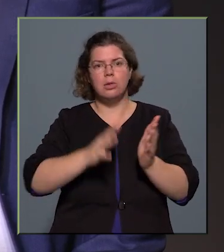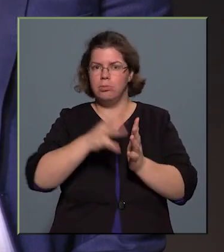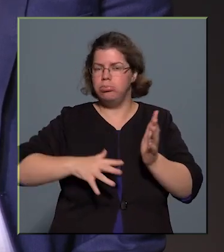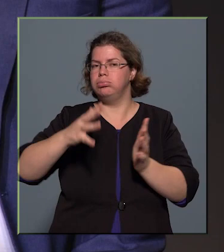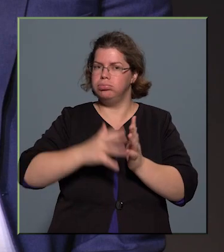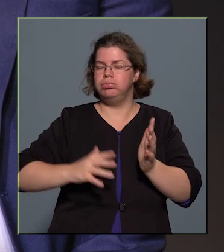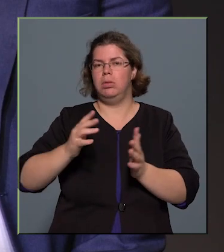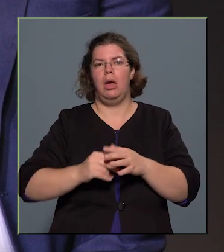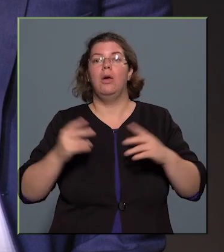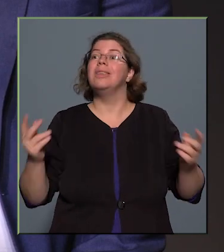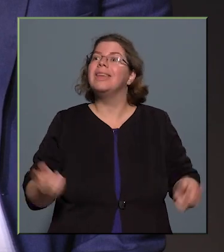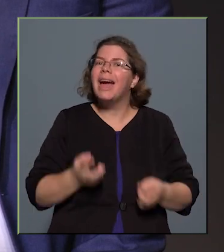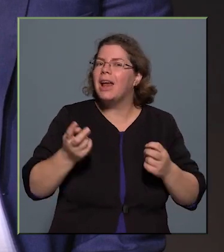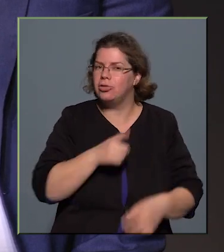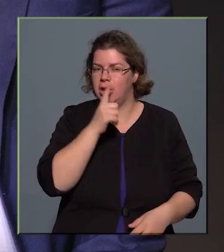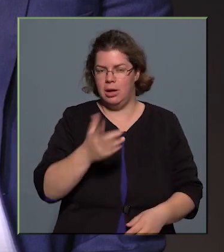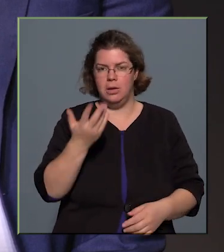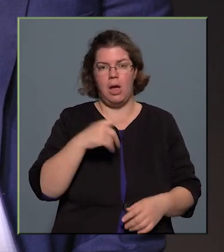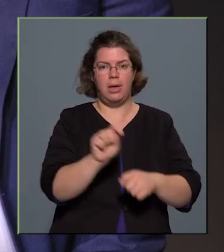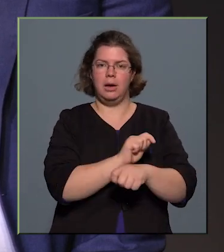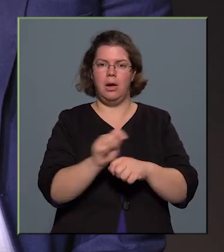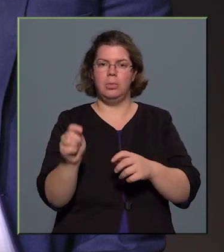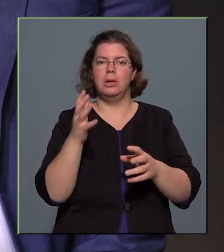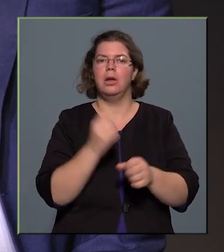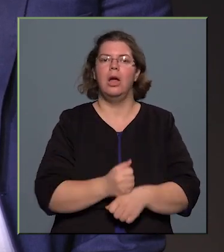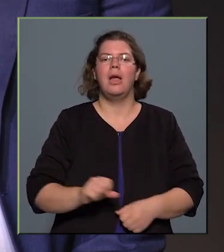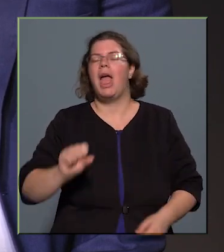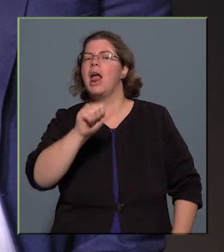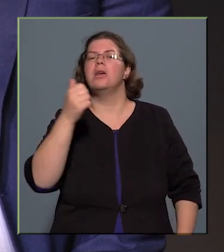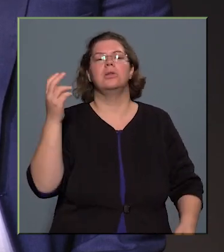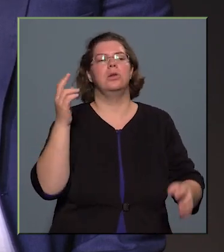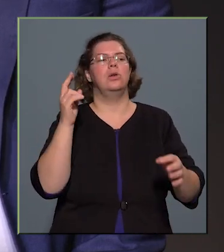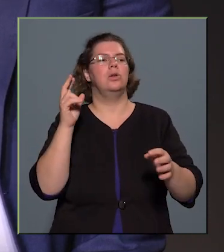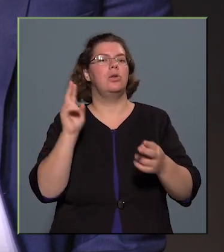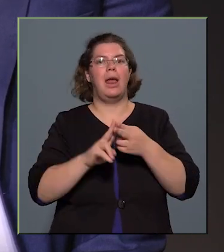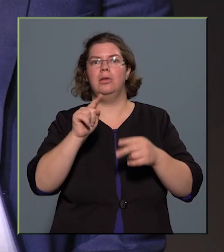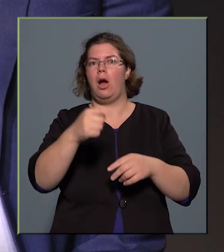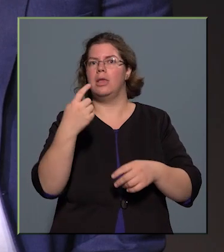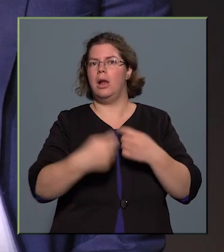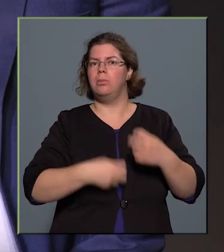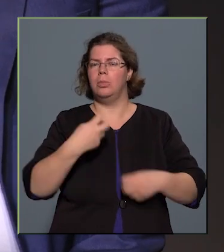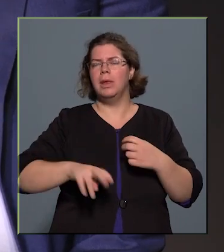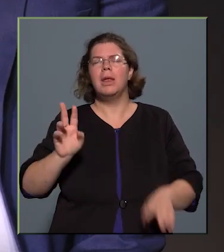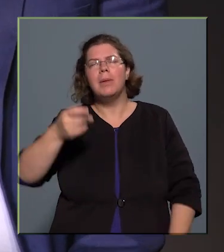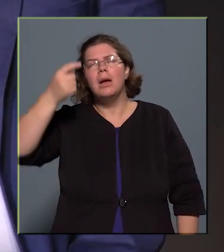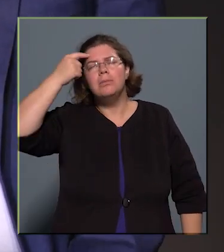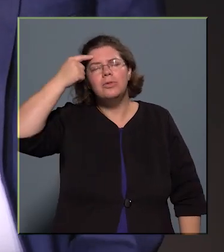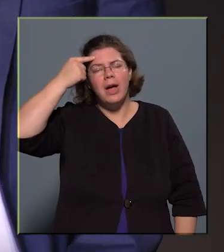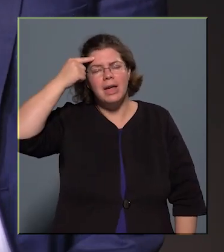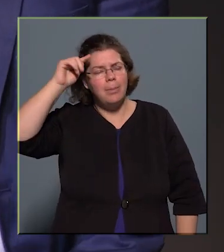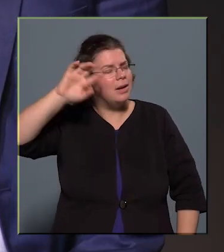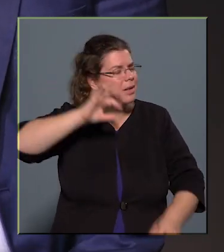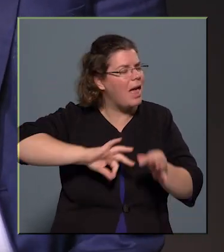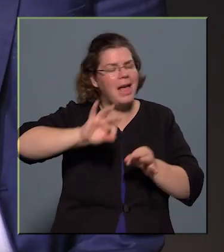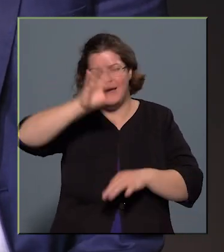hogy kereshető lesz. Tehát, hogyha mondjuk egy karbantartó legelőször találkozik azzal az adott problémával, nem kell a fejében legyen az egész